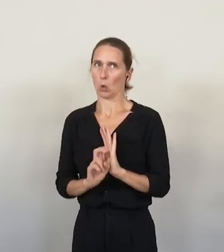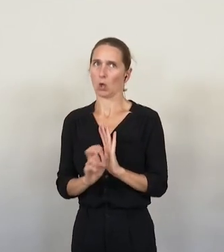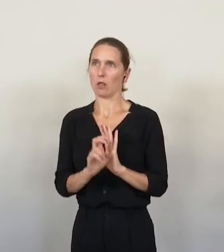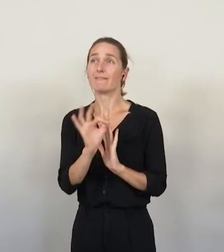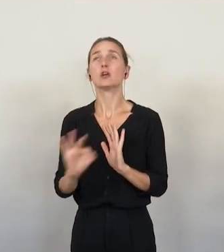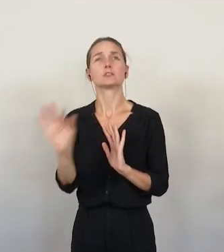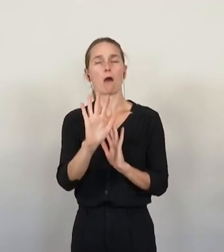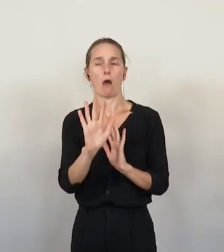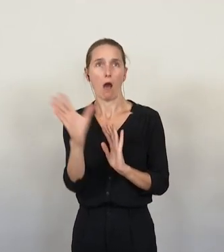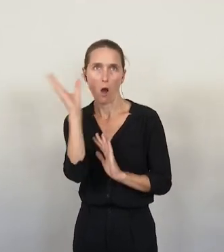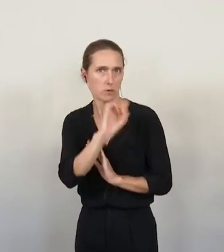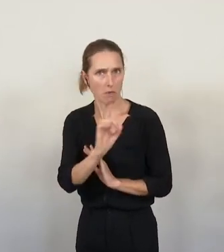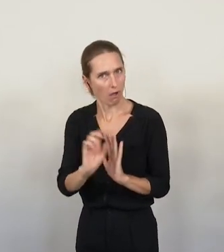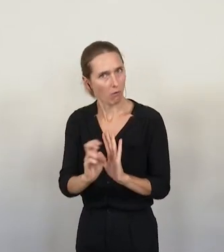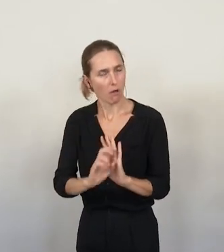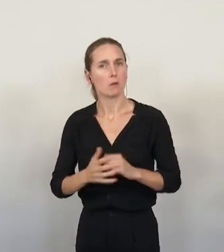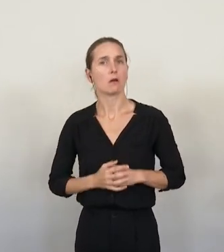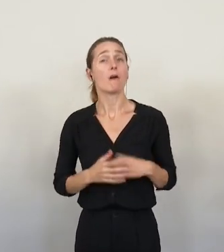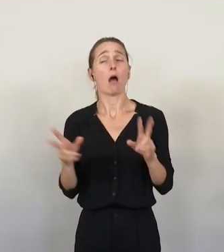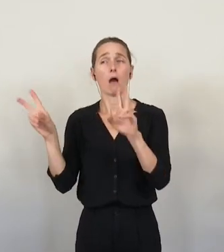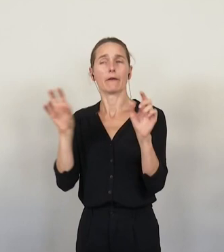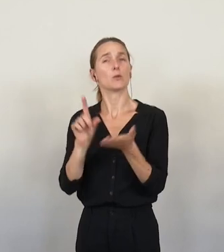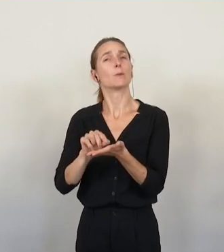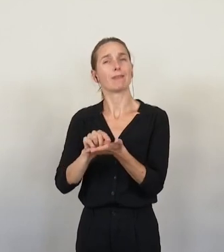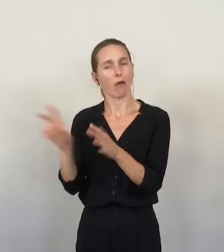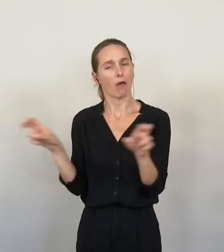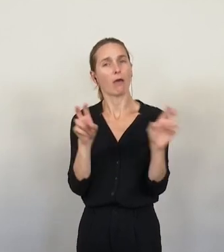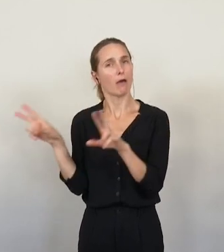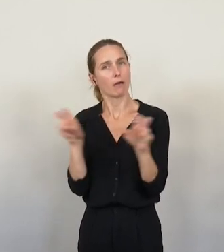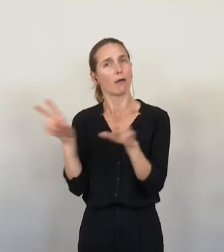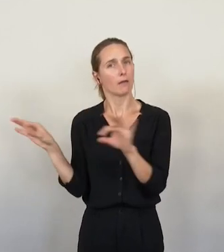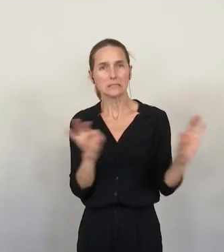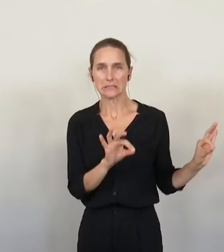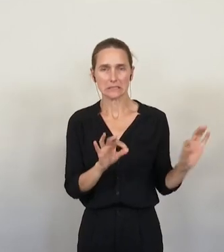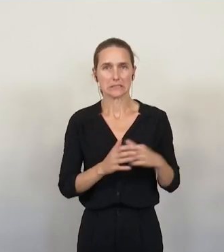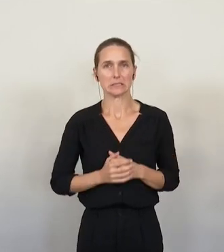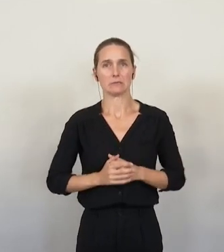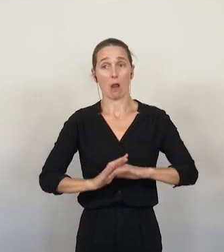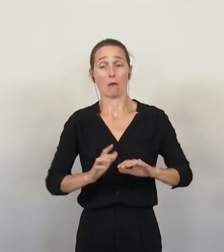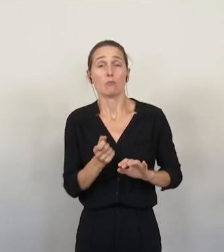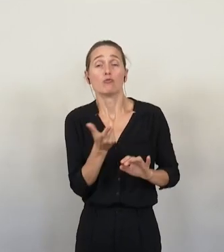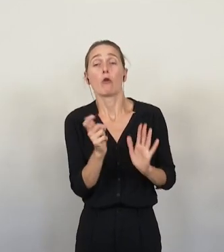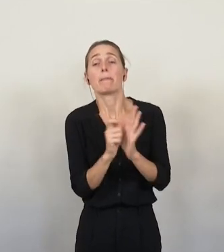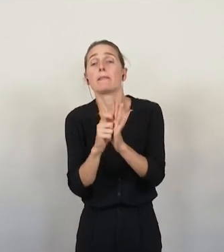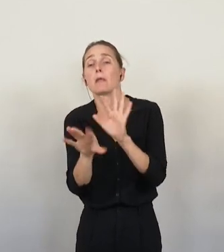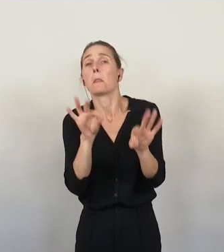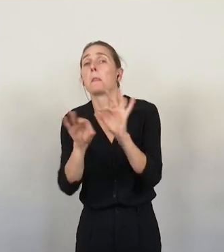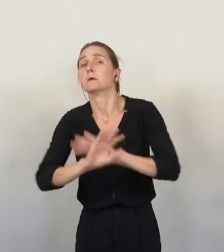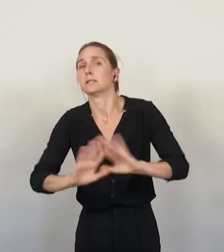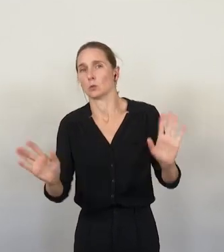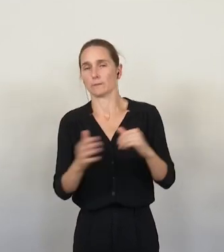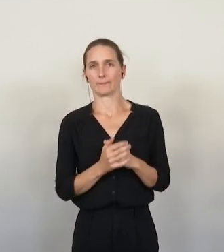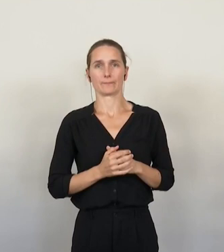acte sur Twitter et encore très court hein je n'ai pris que quelques jours alors par contre quelques dépenses à partager avec les Grenoblois ils seront